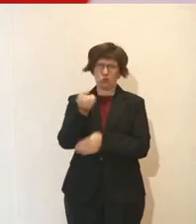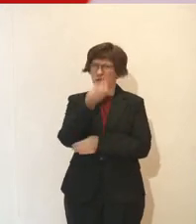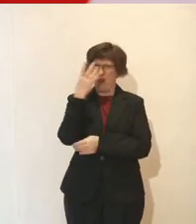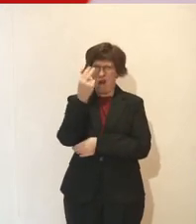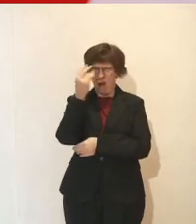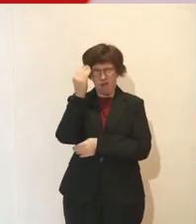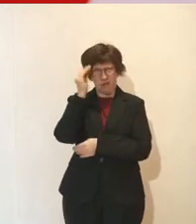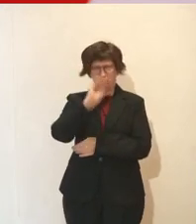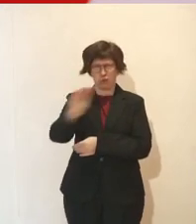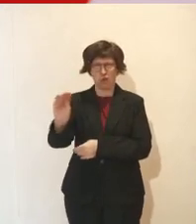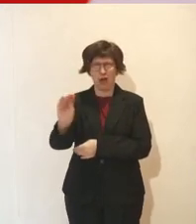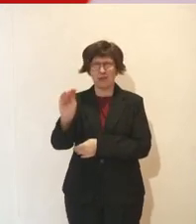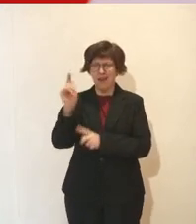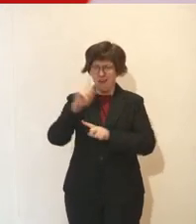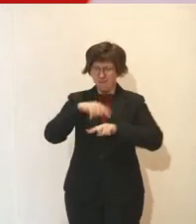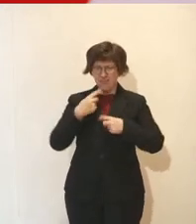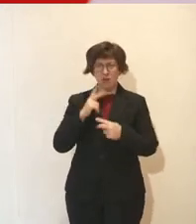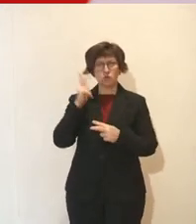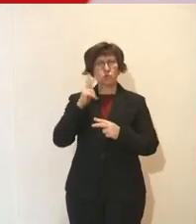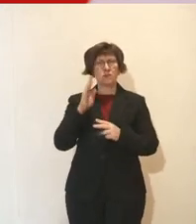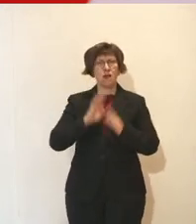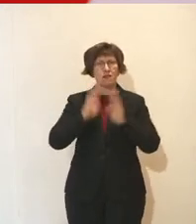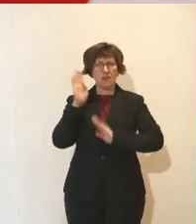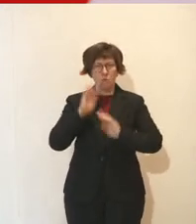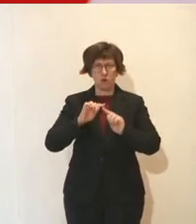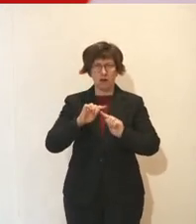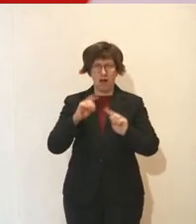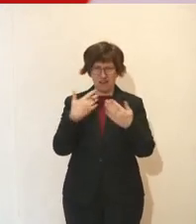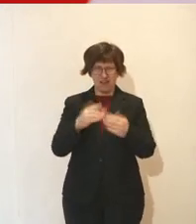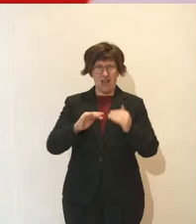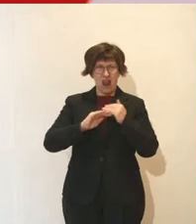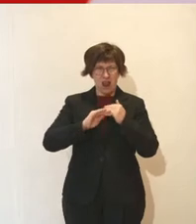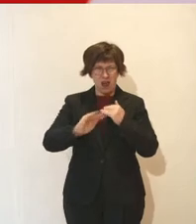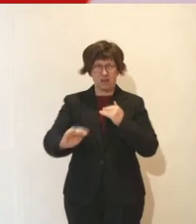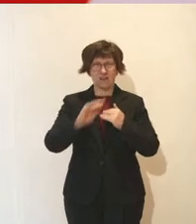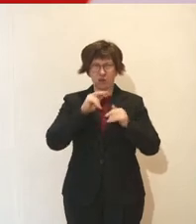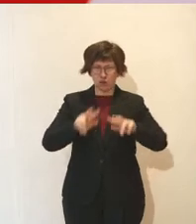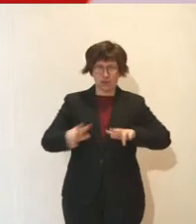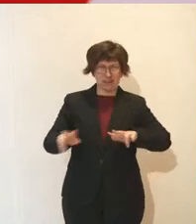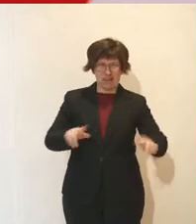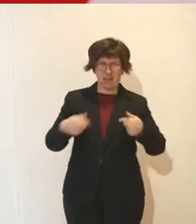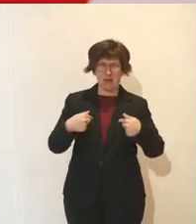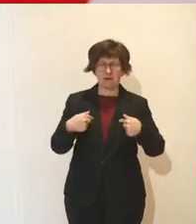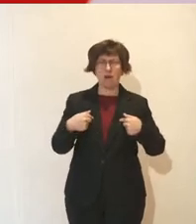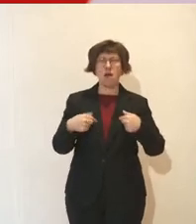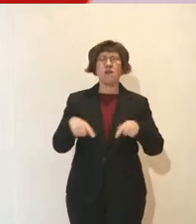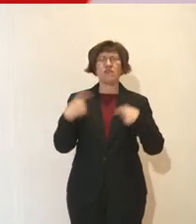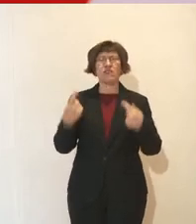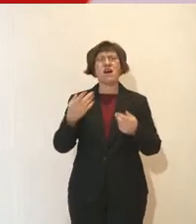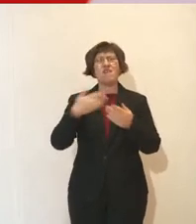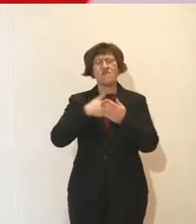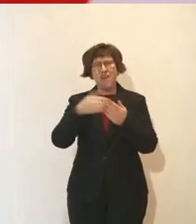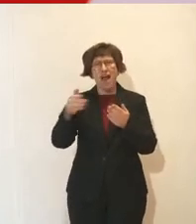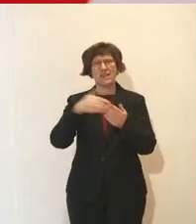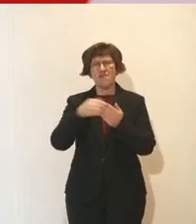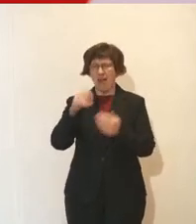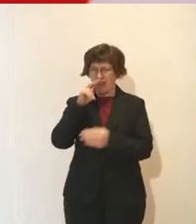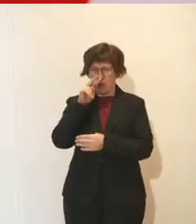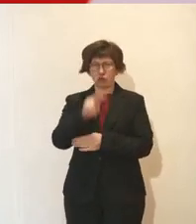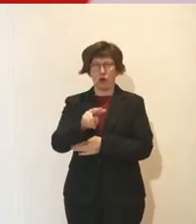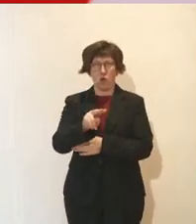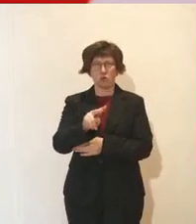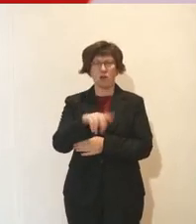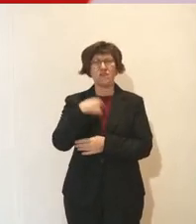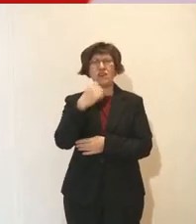wenn wir sozialdemokratinnen sozialdemokraten dieses land regieren dann werden wir weiterhin gucken wir